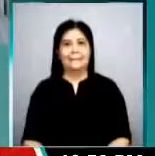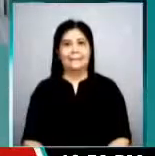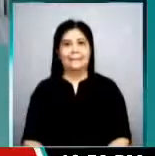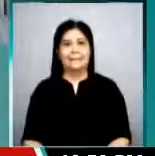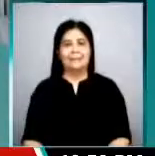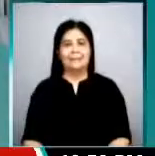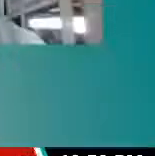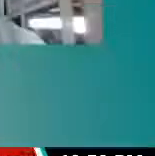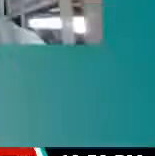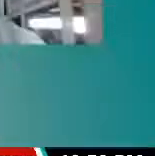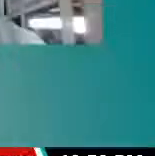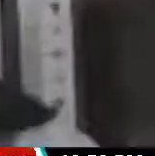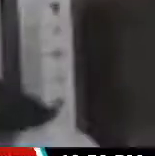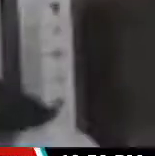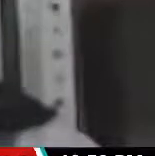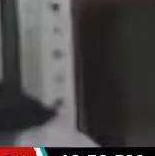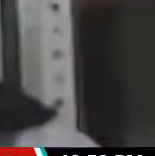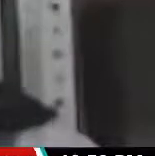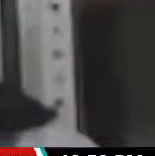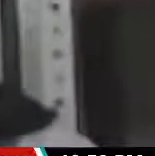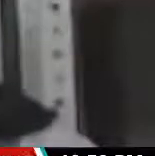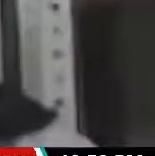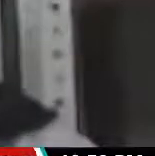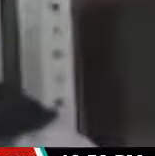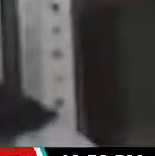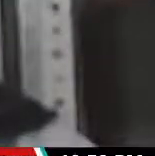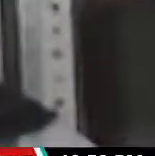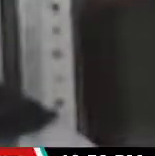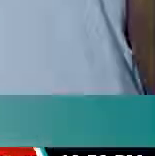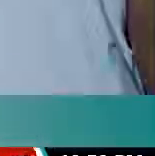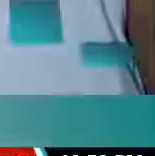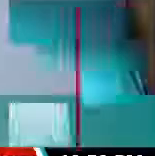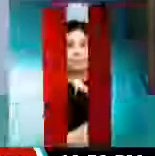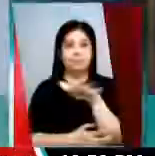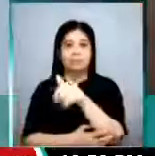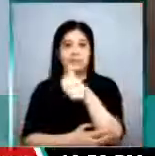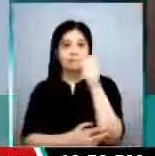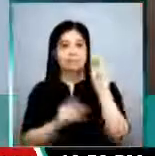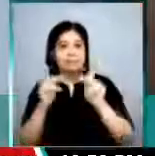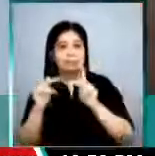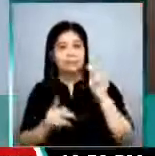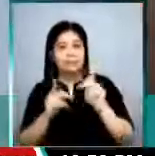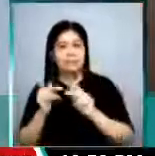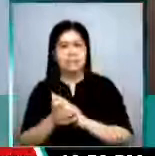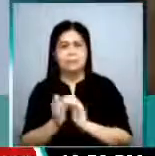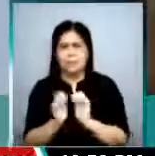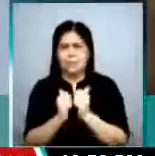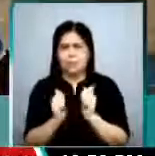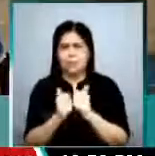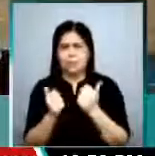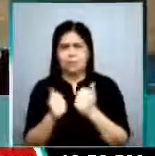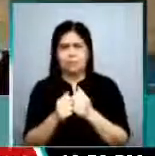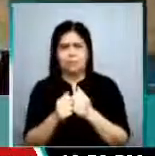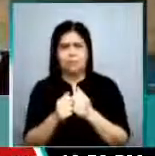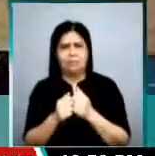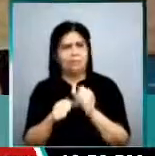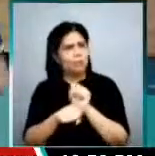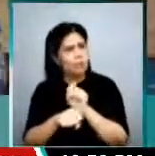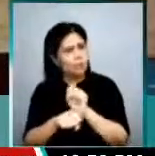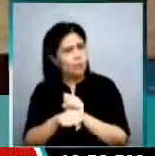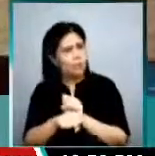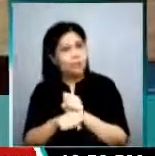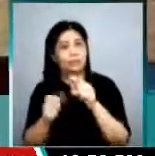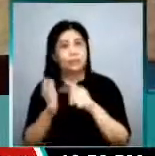yung magbibigay po sa kanila ng gago para maintindihan po sila ng ibang tao. Paano nga ba ito gumagana? These gloves